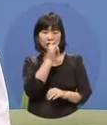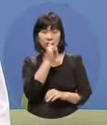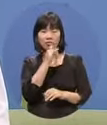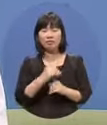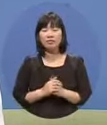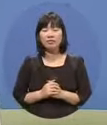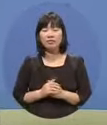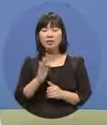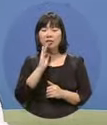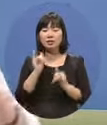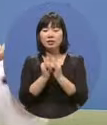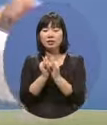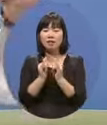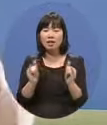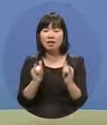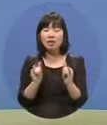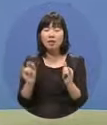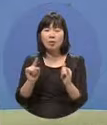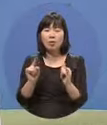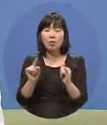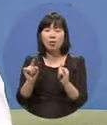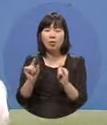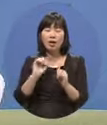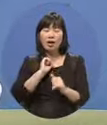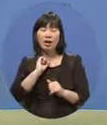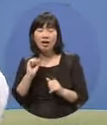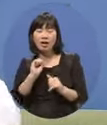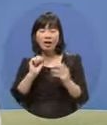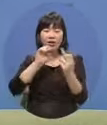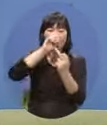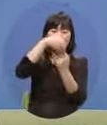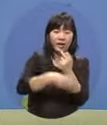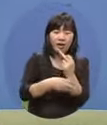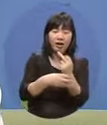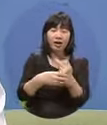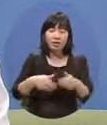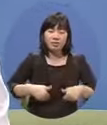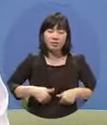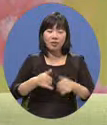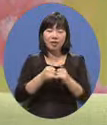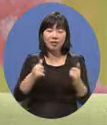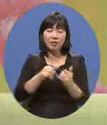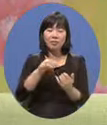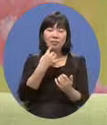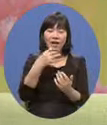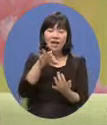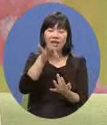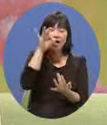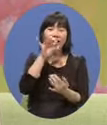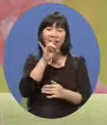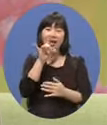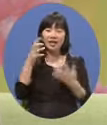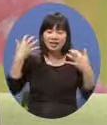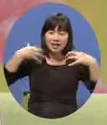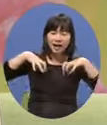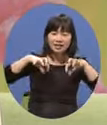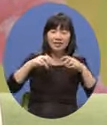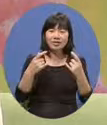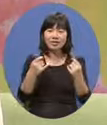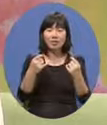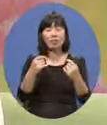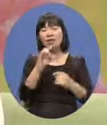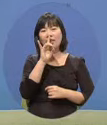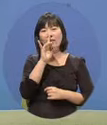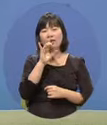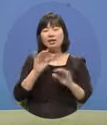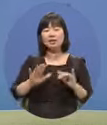근데 정말 사람이 애를 끌어다가 절벽에 떨어뜨려 보다 보고 건지고 그럴 쓸만한 거 수는 건질 없죠. 수도 없고 사자가 잘 수도 없는 노릇인데